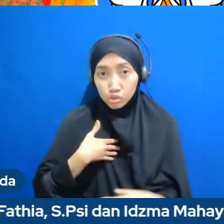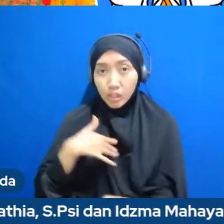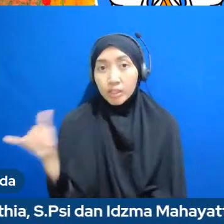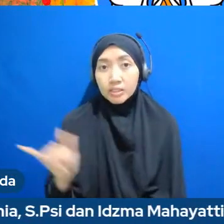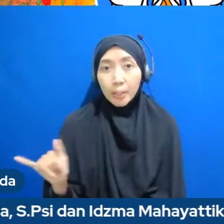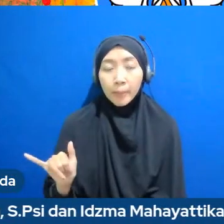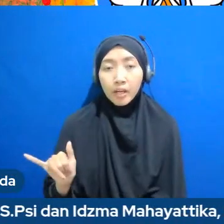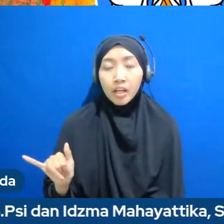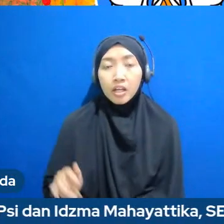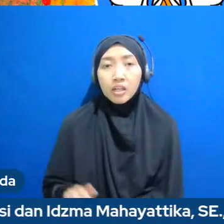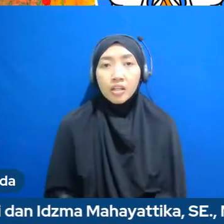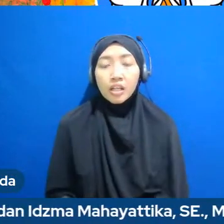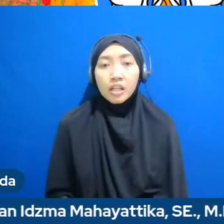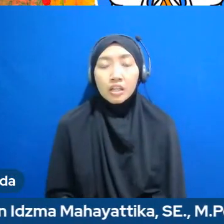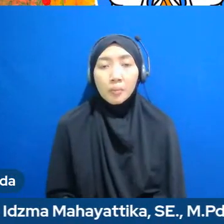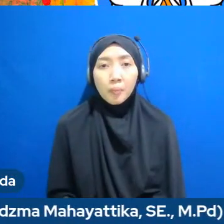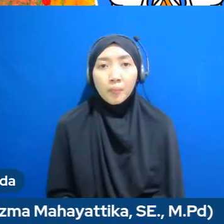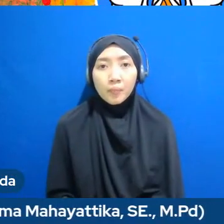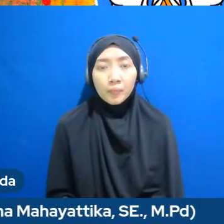Cuma memang karena dia